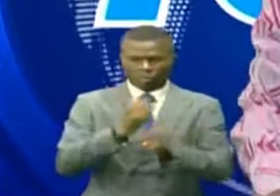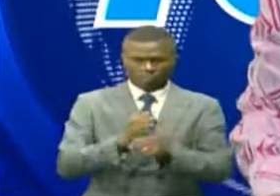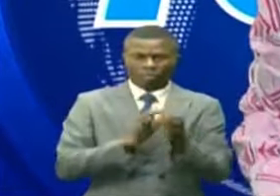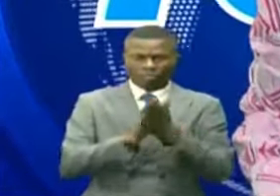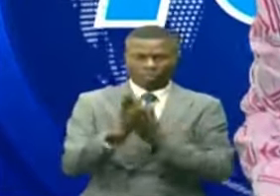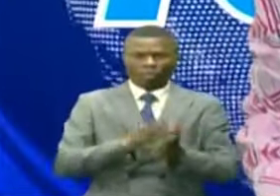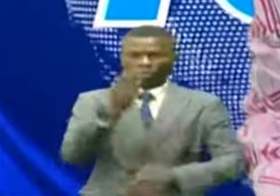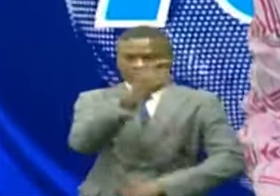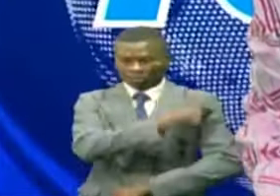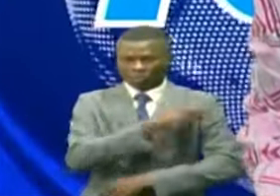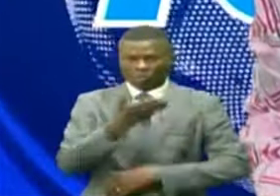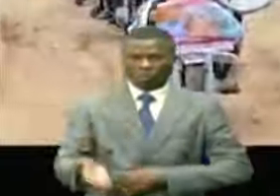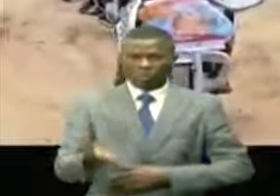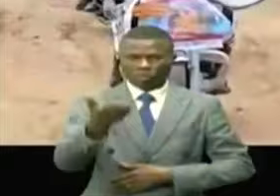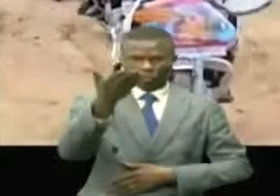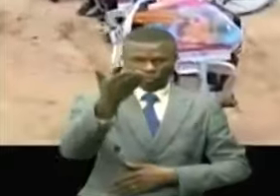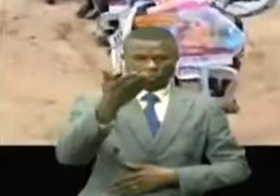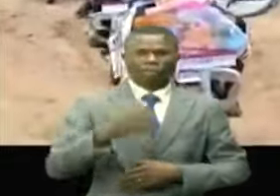ce